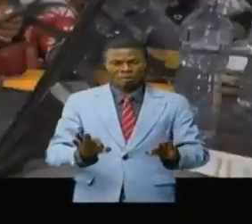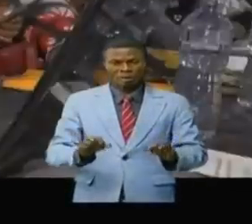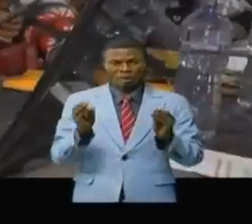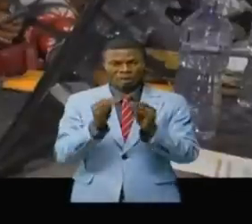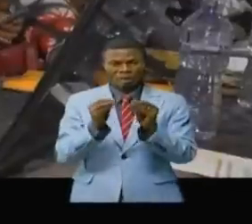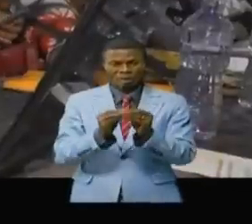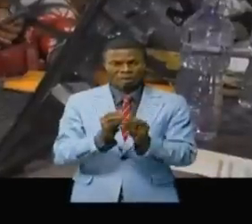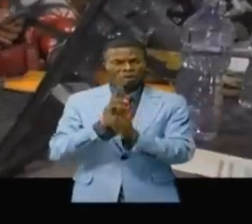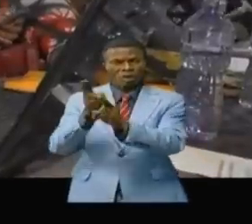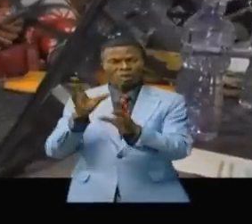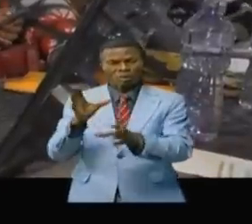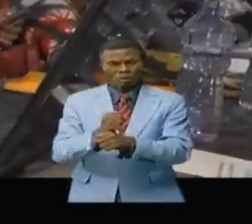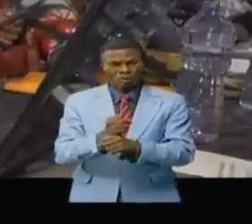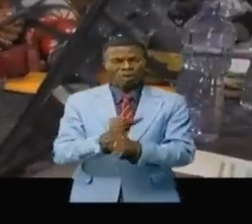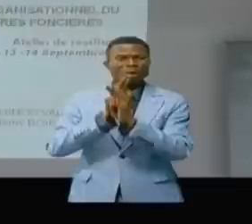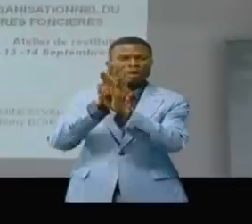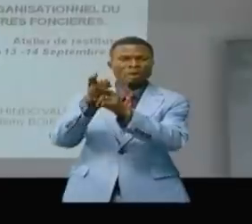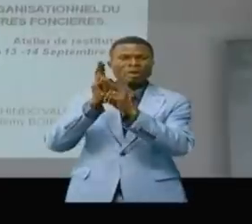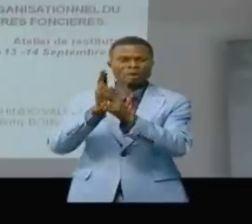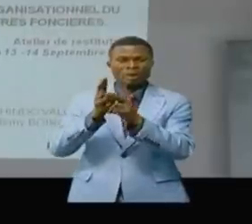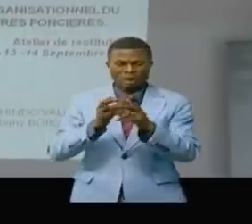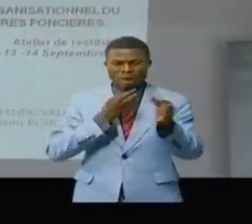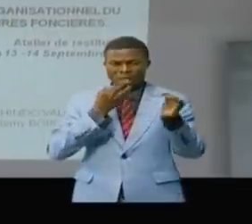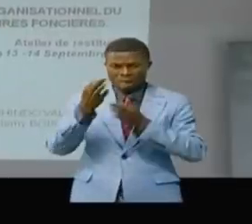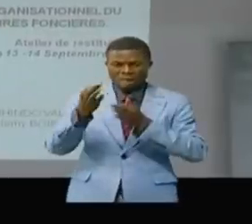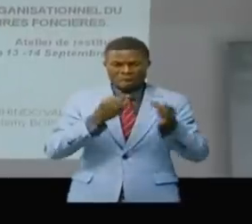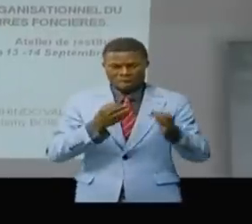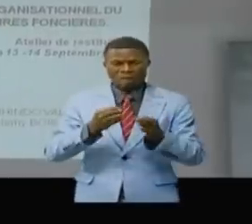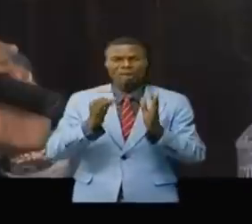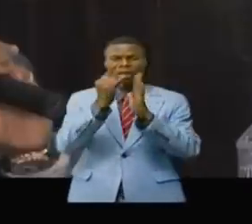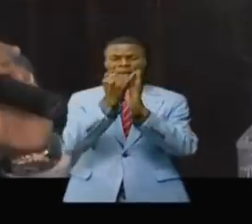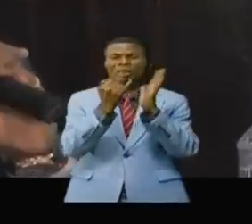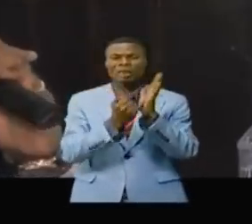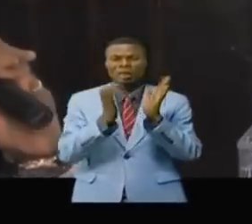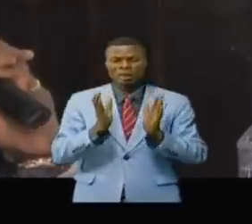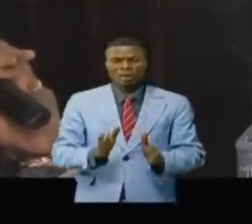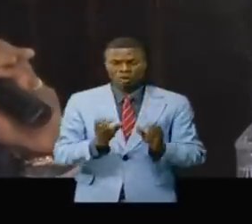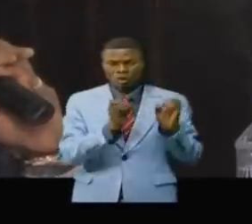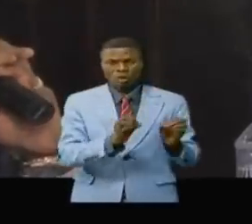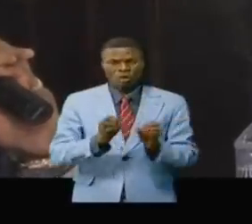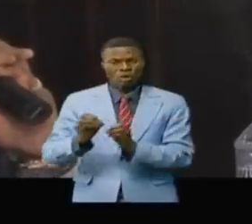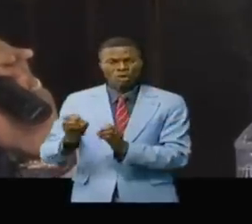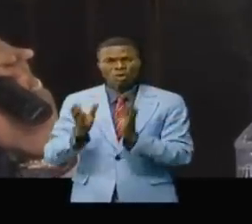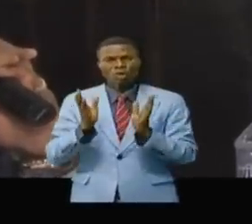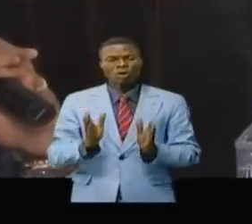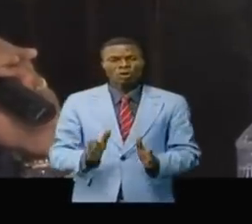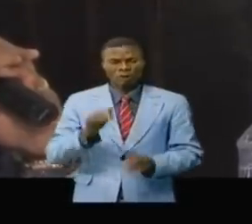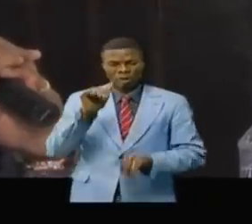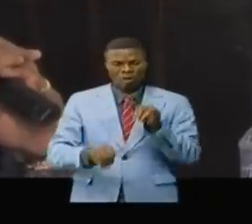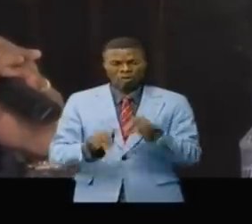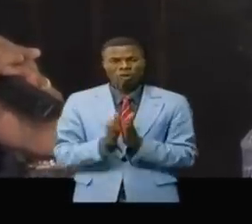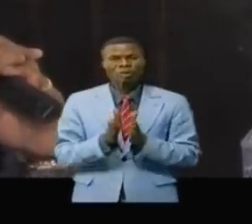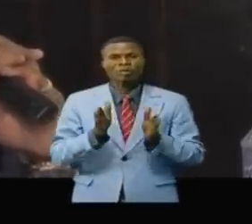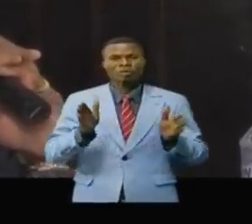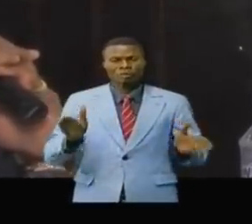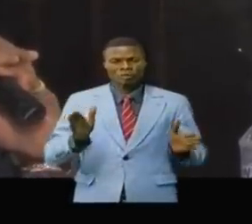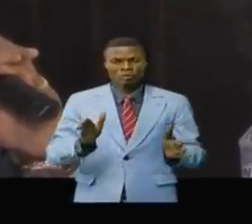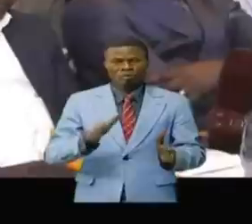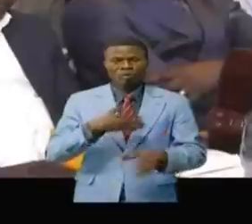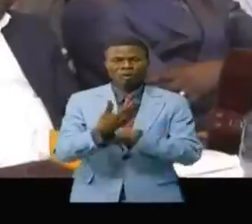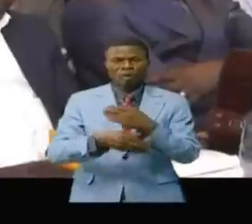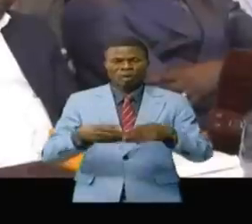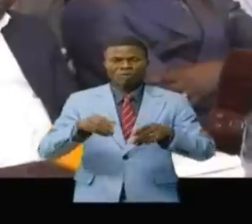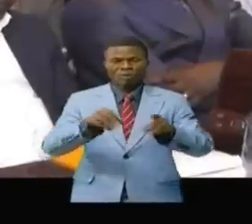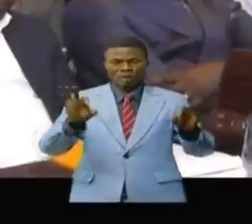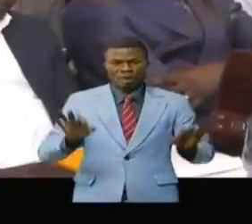L'atelier des restitutions du rapport des diagnostics institutionnels et organisationnels du secrétariat général des affaires